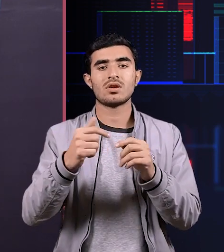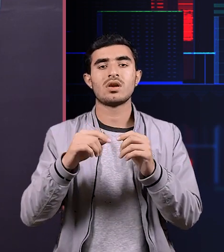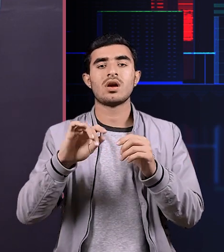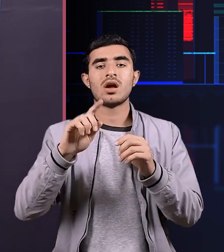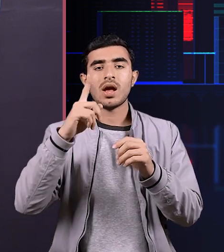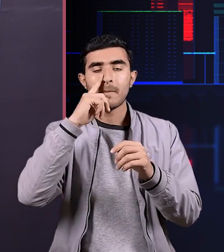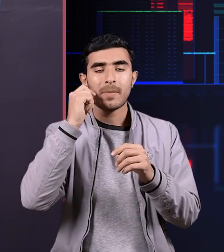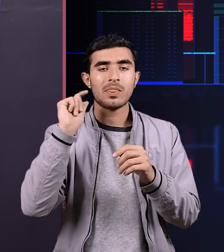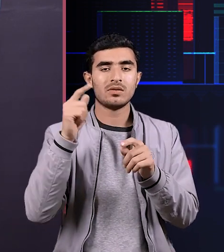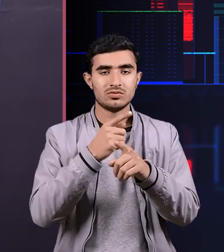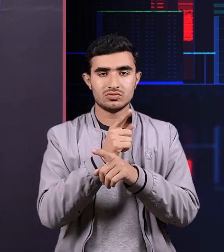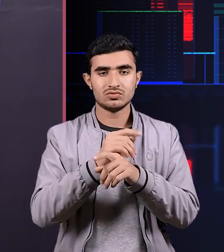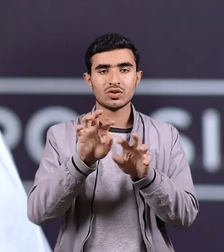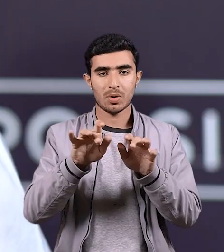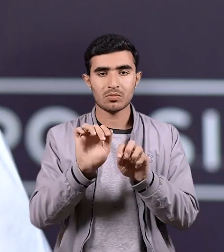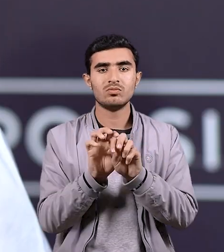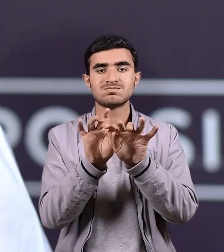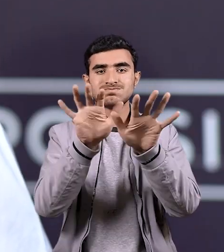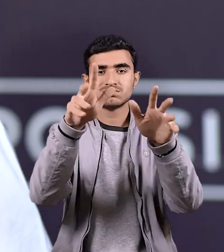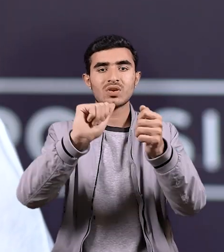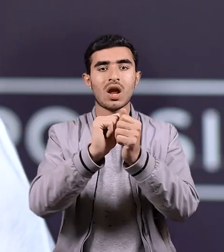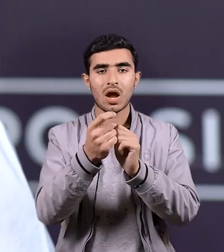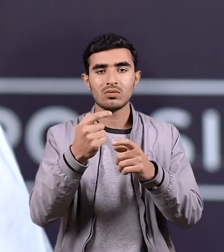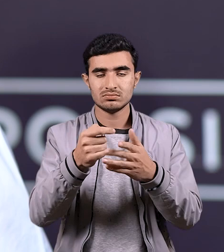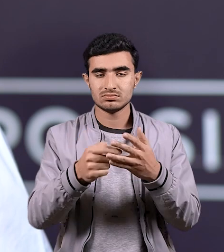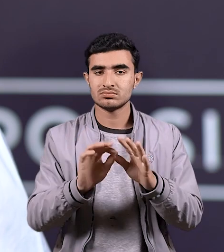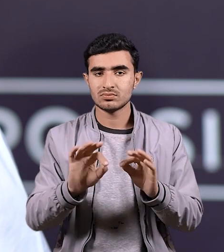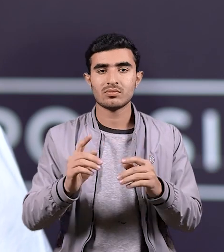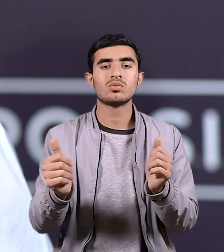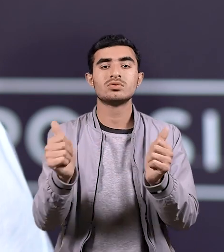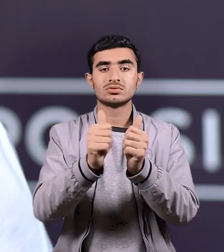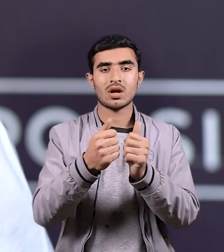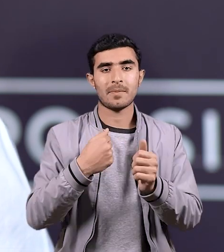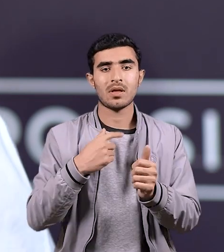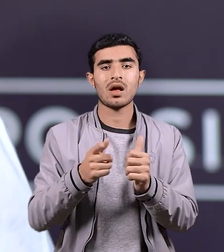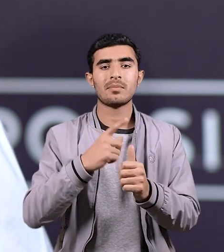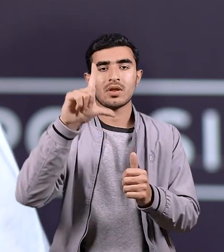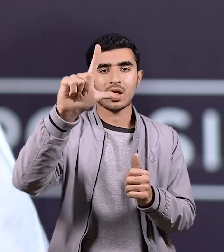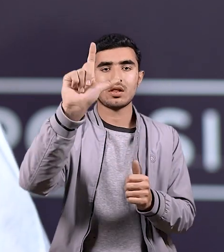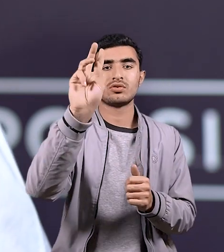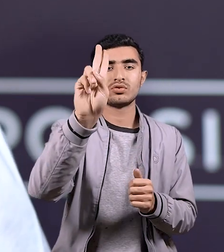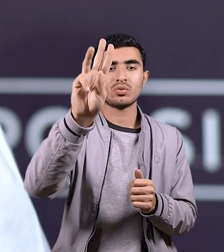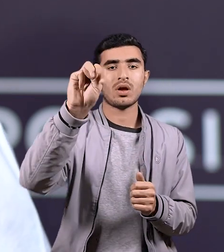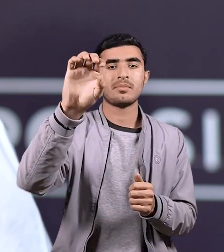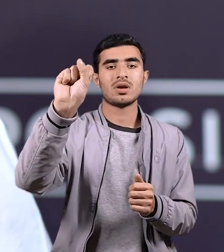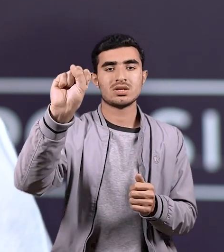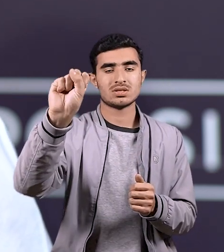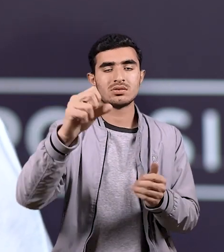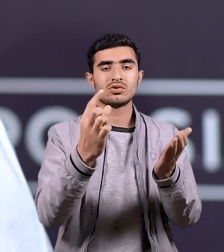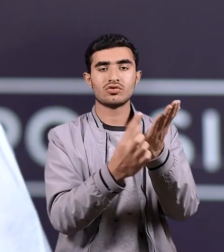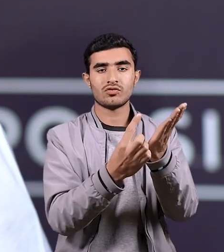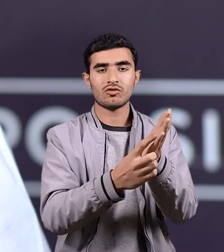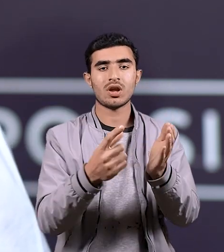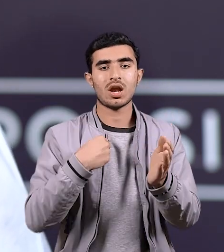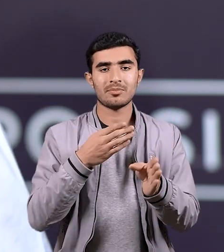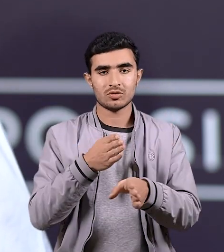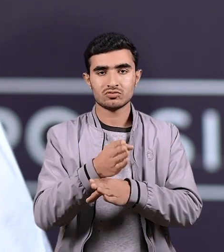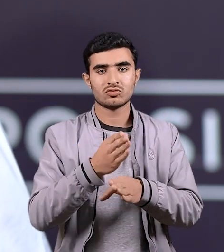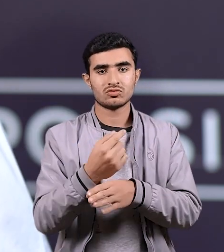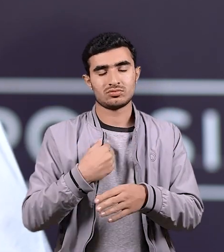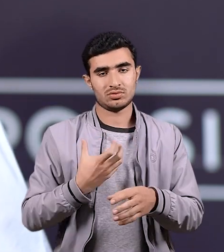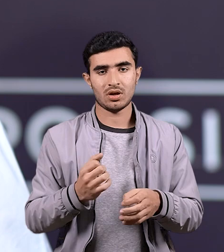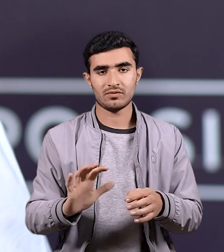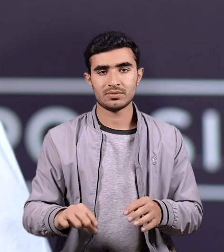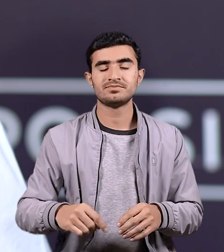हमने कंसोलिडेट किया है। मेरा आज का एक एंगल या पर्सपेक्टिव आपसे शेयर करने का ये होगा कि कैसे विमेन एंटरप्रेन्योर्स